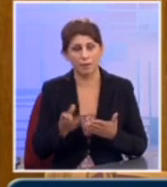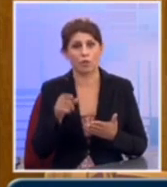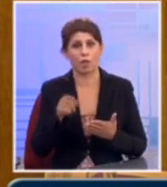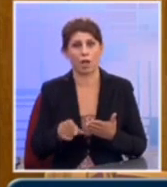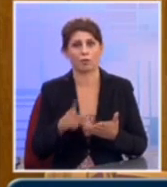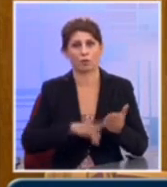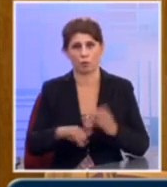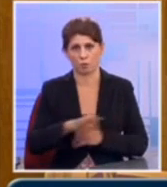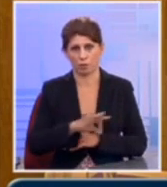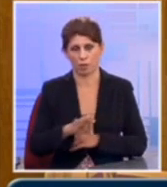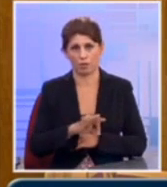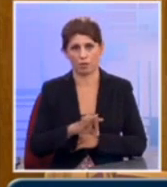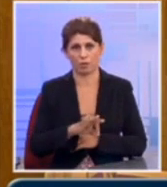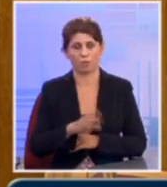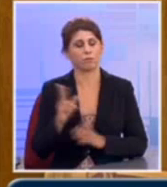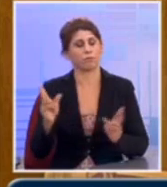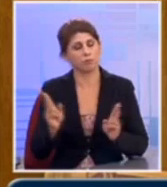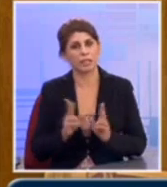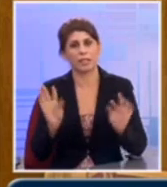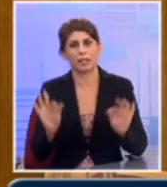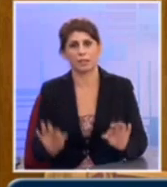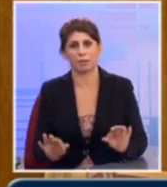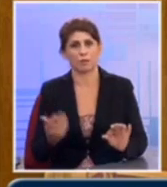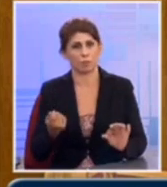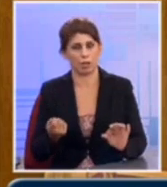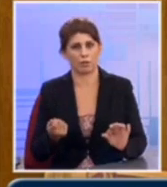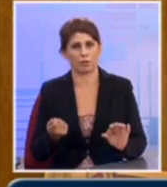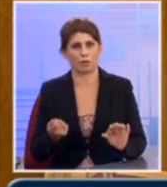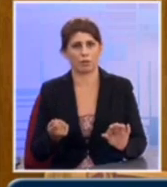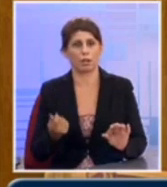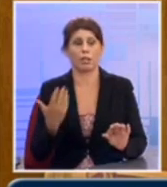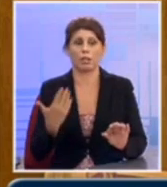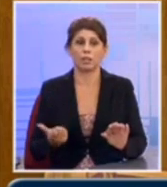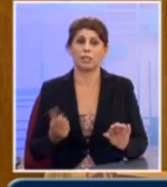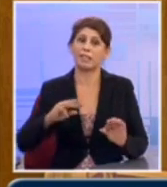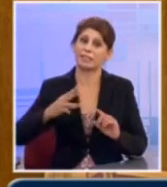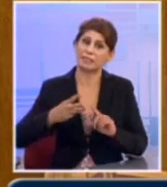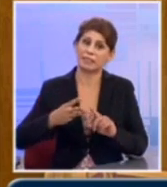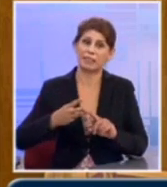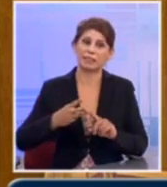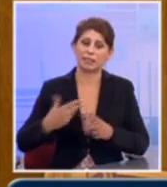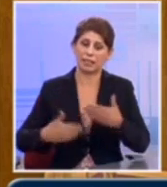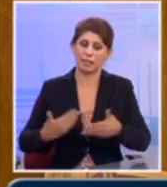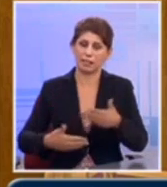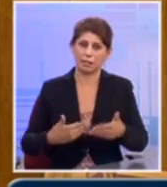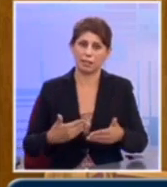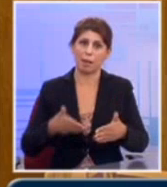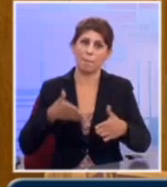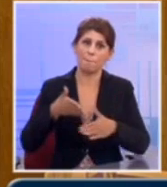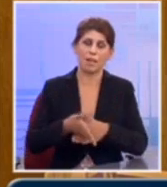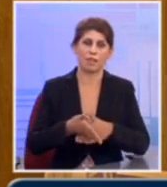αυτό το νομοσχέδιο με τις μικρές ρυθμίσεις που κάνει είναι η τρίτη κατά σειρά